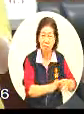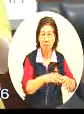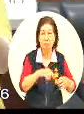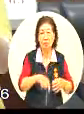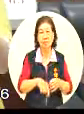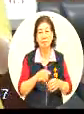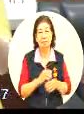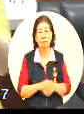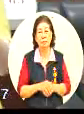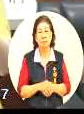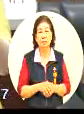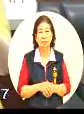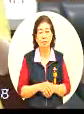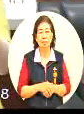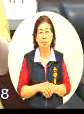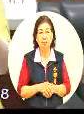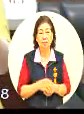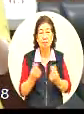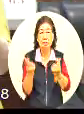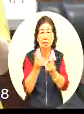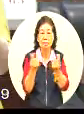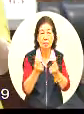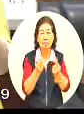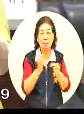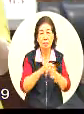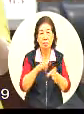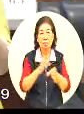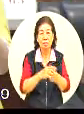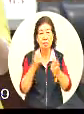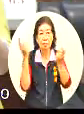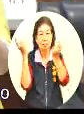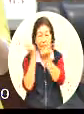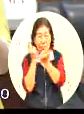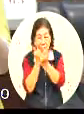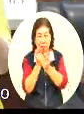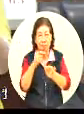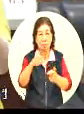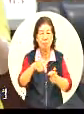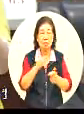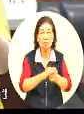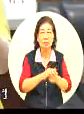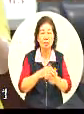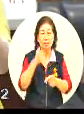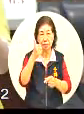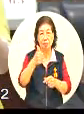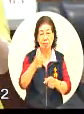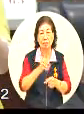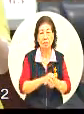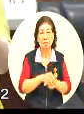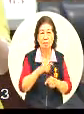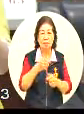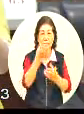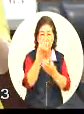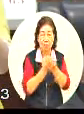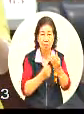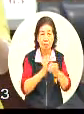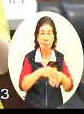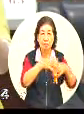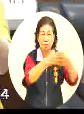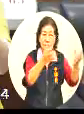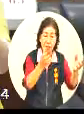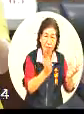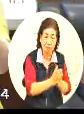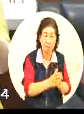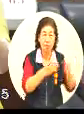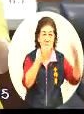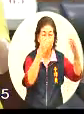所以像台北保障员这么好的例子他也是留部分的户数给原